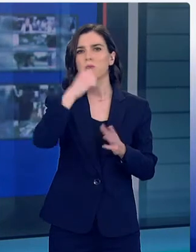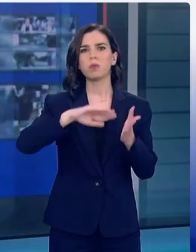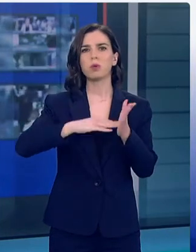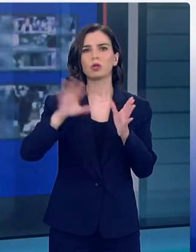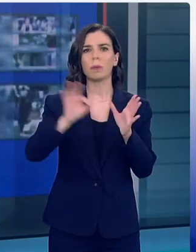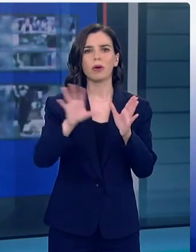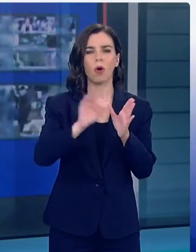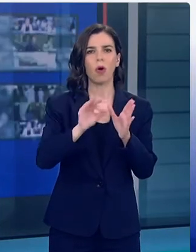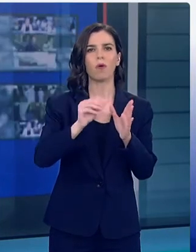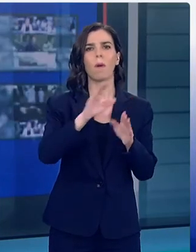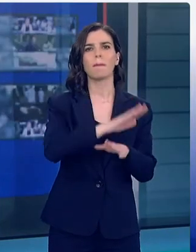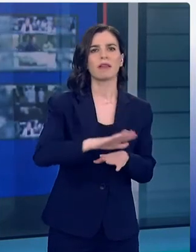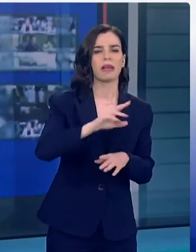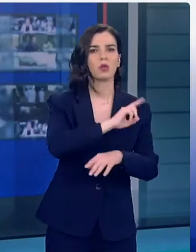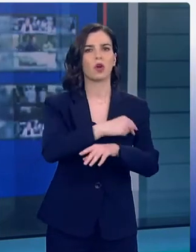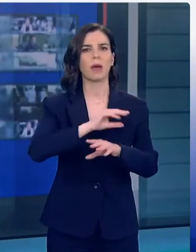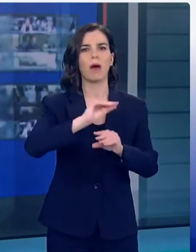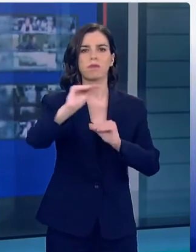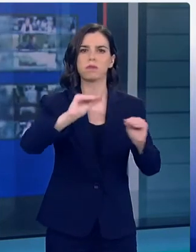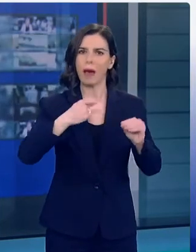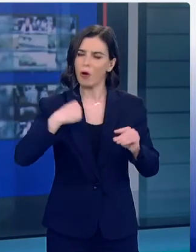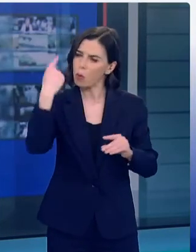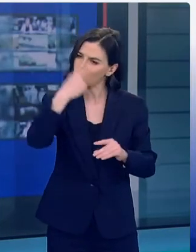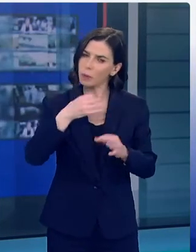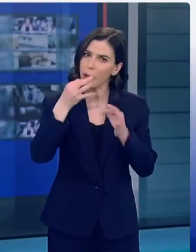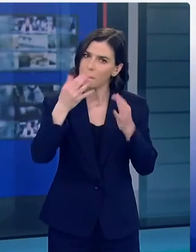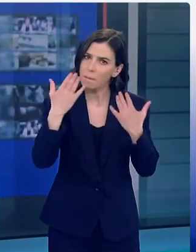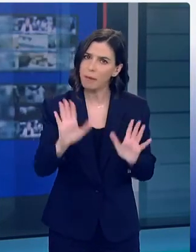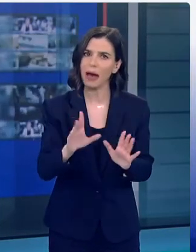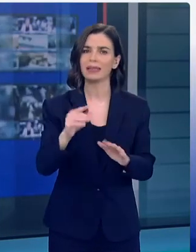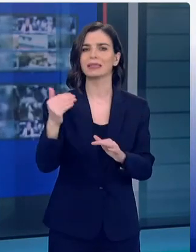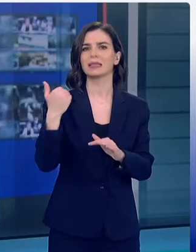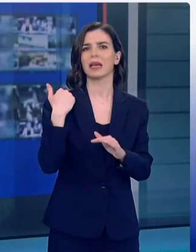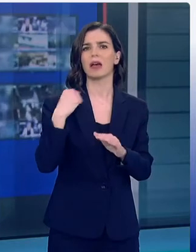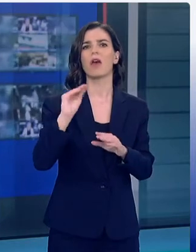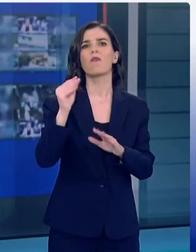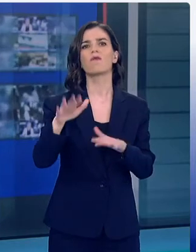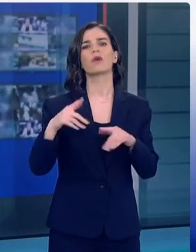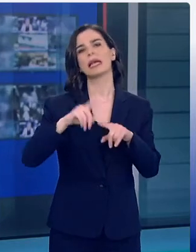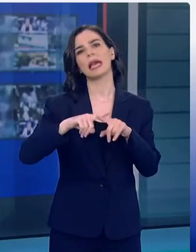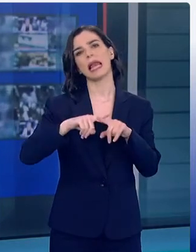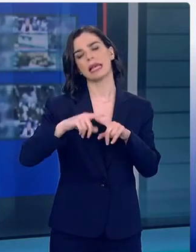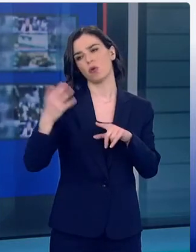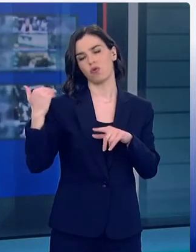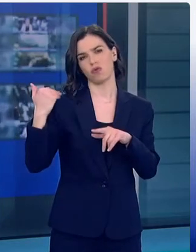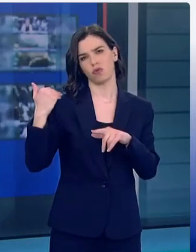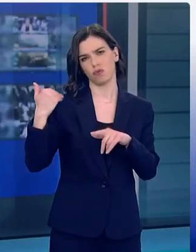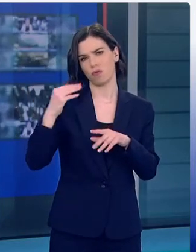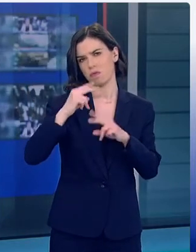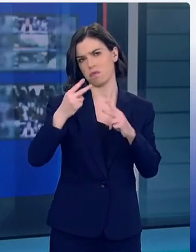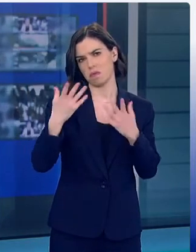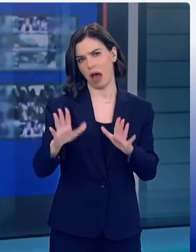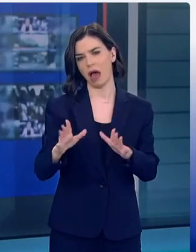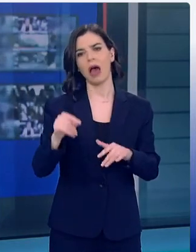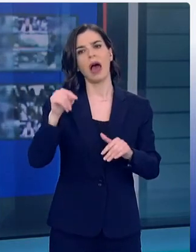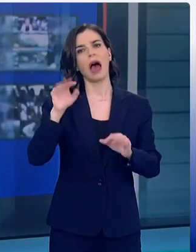στις υγειονομικές περιφέρειες και στα νοσοκομεία. Έχω απαντήσει εγώ ίδιος προσωπικά σε επίκαιρη ερώτηση στη Βουλή των Ελλήνων πριν λίγο καιρό, αλλά βεβαίως